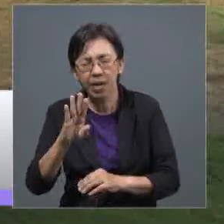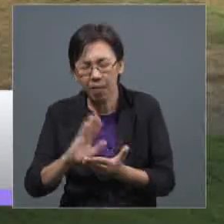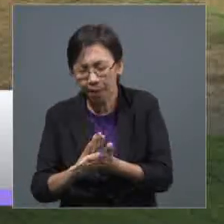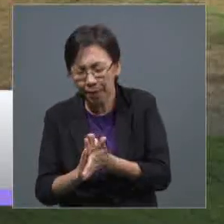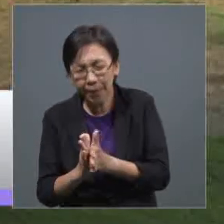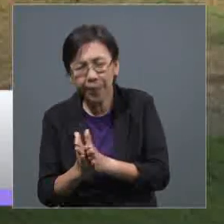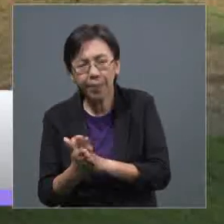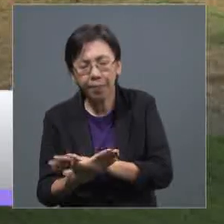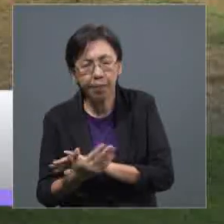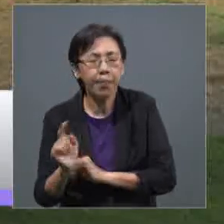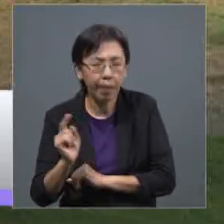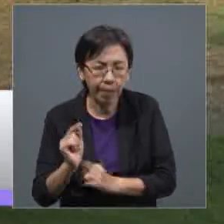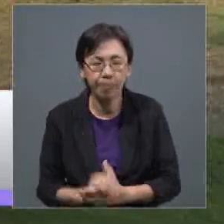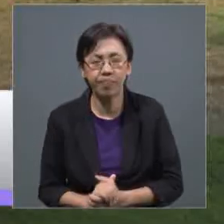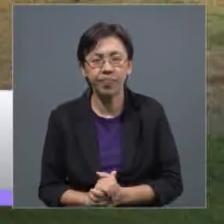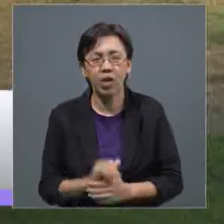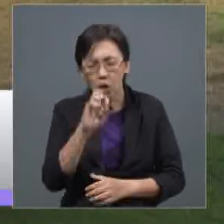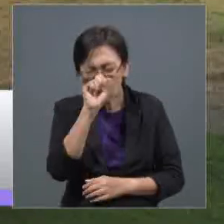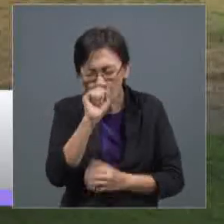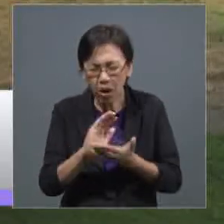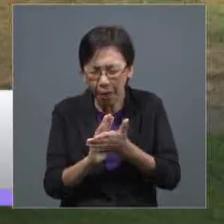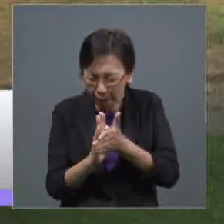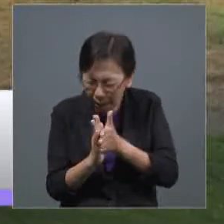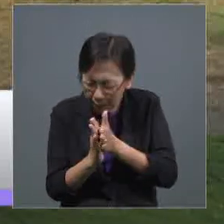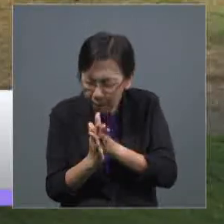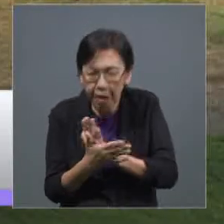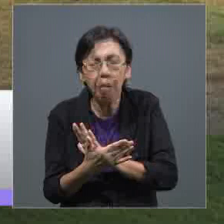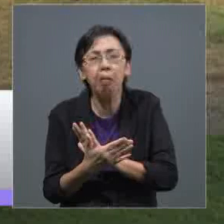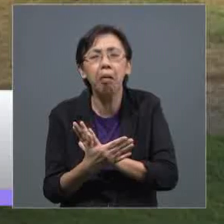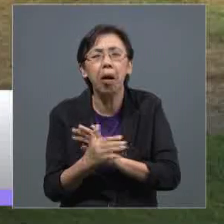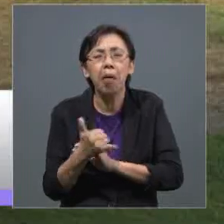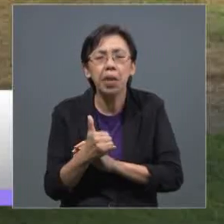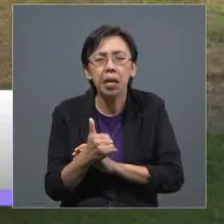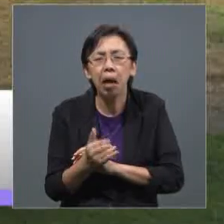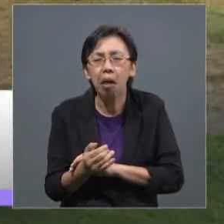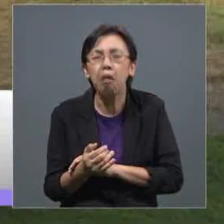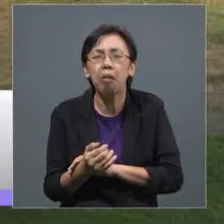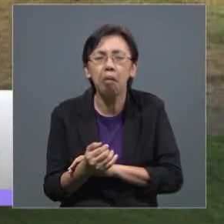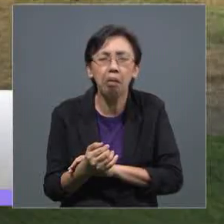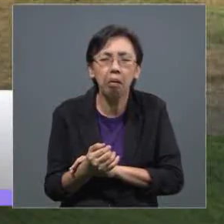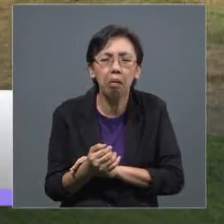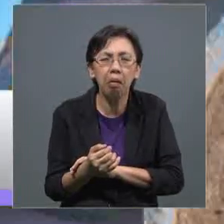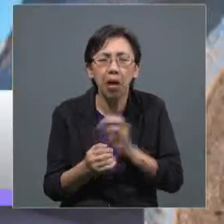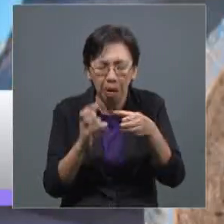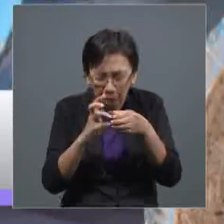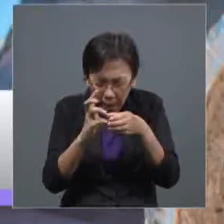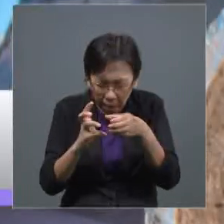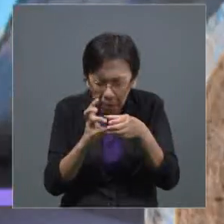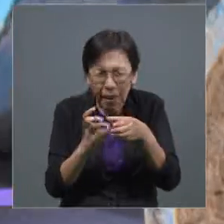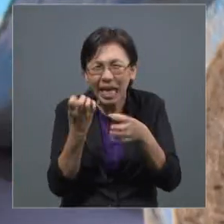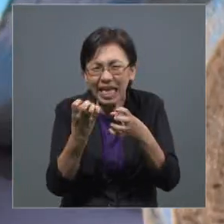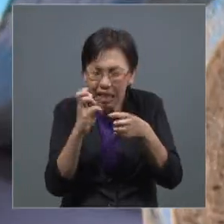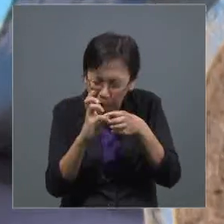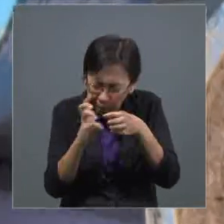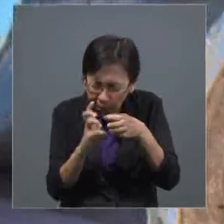ใช้ระบบกรองของทุกอย่างแล้วนะฮะไม่นานนะฮะก็เป็นแข็งอีกแล้วเป็นหินปูนตาม